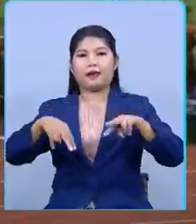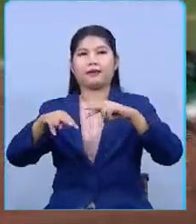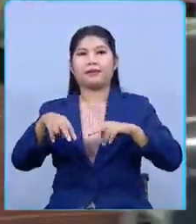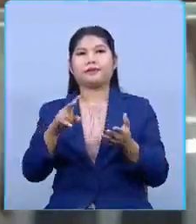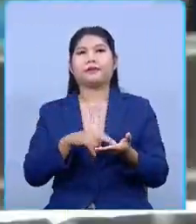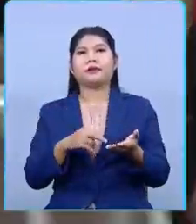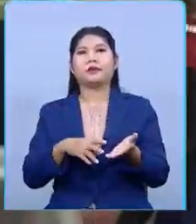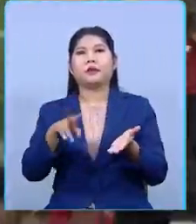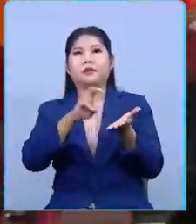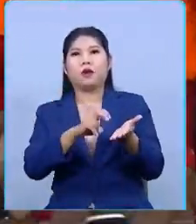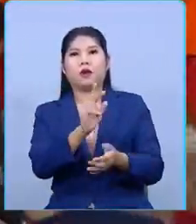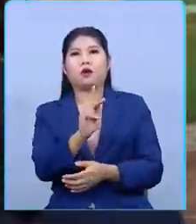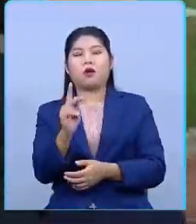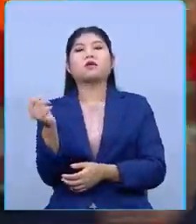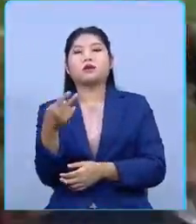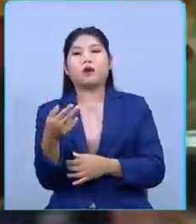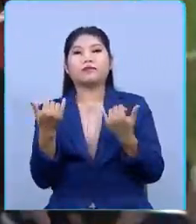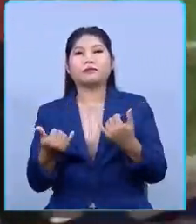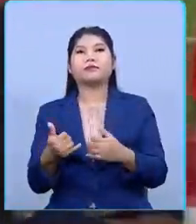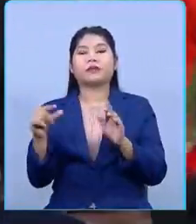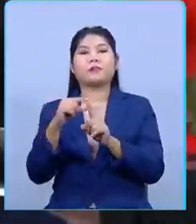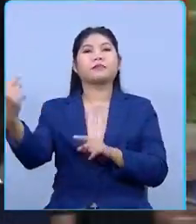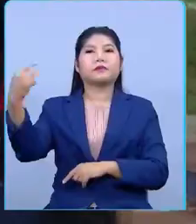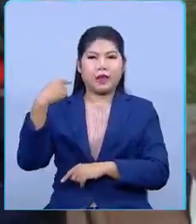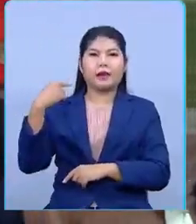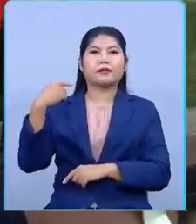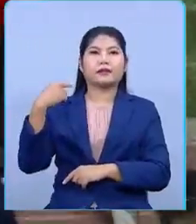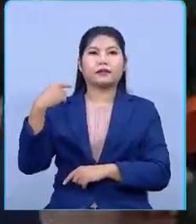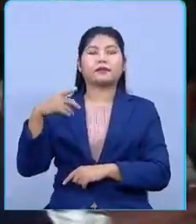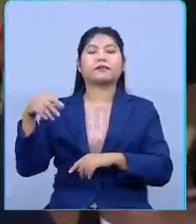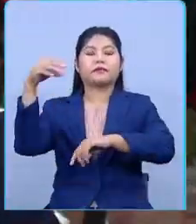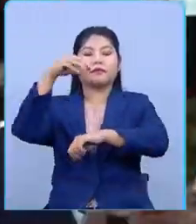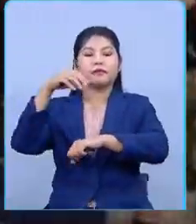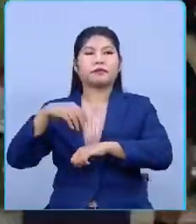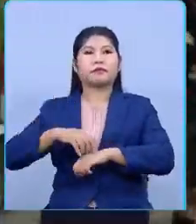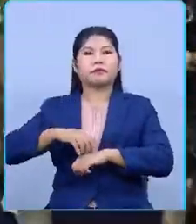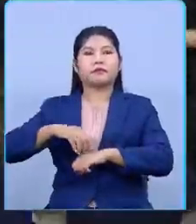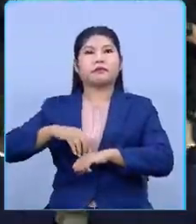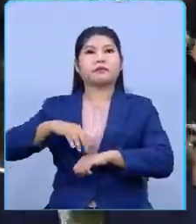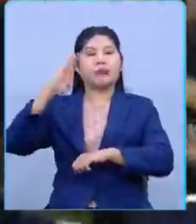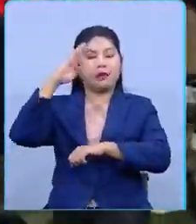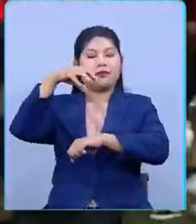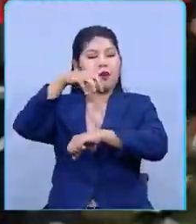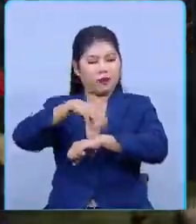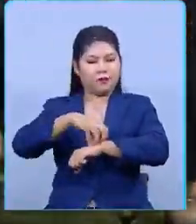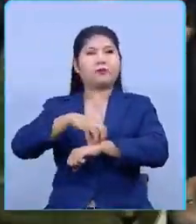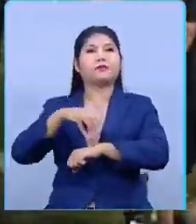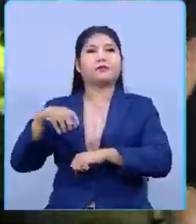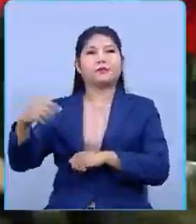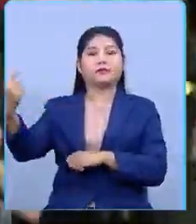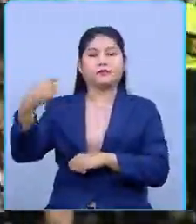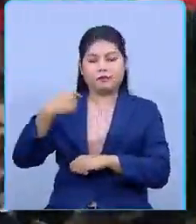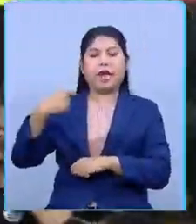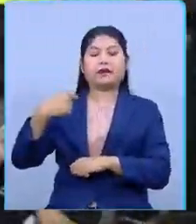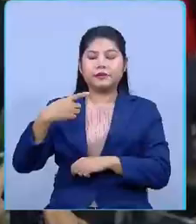การกีฬาแห่งประเทศไทยก็พร้อมที่จะปฏิบัติตามคำสั่งของพล.อประวิตรขั้นตอนต่อไปจะมีการแจ้งเหตุผลการลาออกต่อสหพันธ์